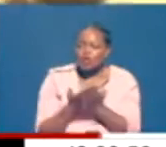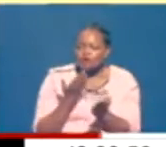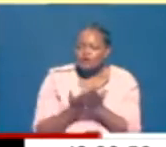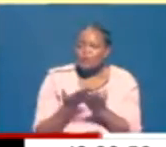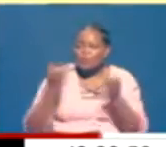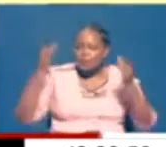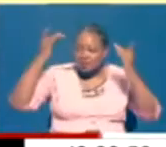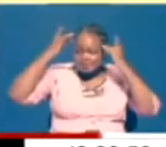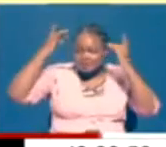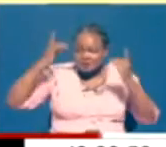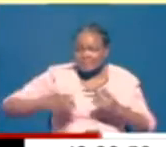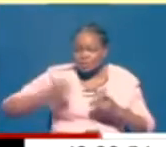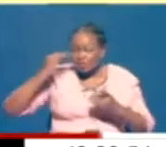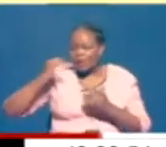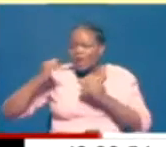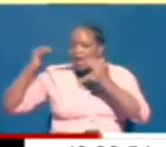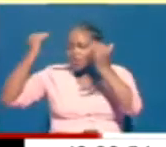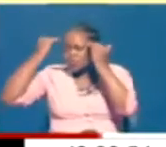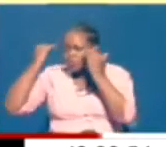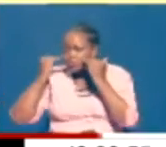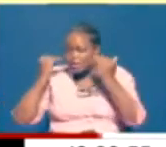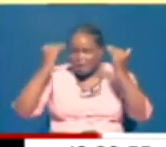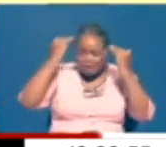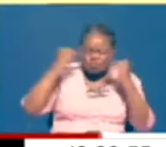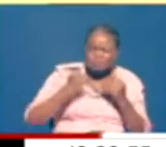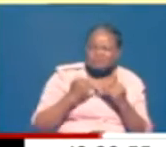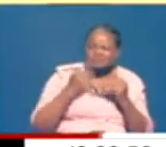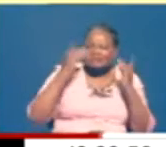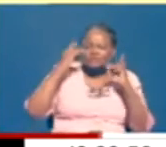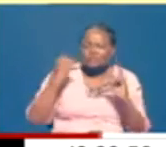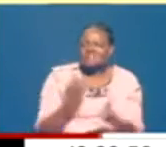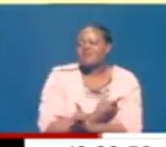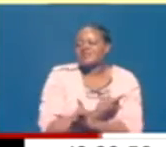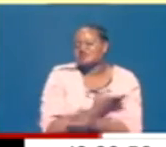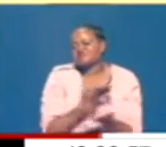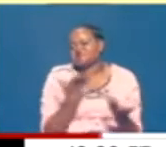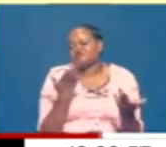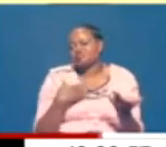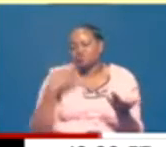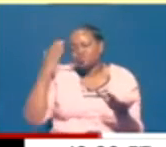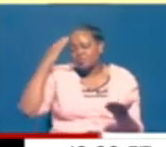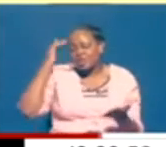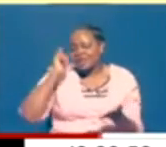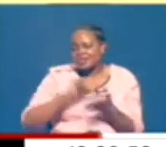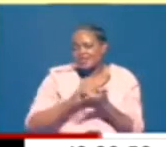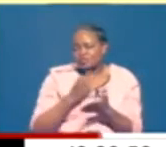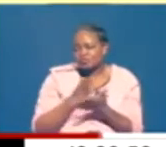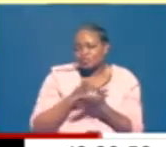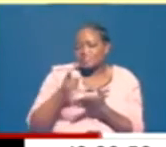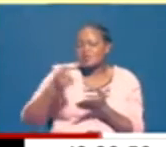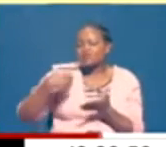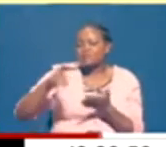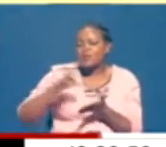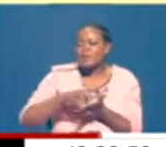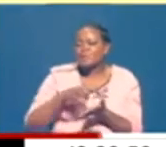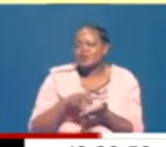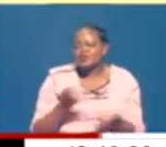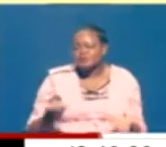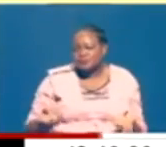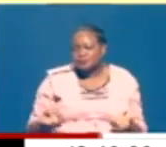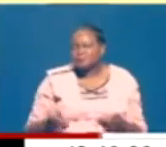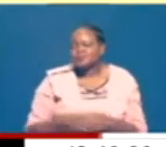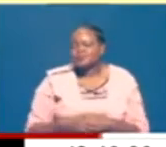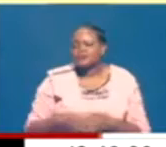kwa sababu zile ni High Court zote. Sasa Court of Appeal ikisema, ndio tutajua kwamba hiyo ndio njia ama ndio the way